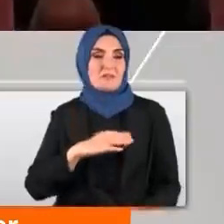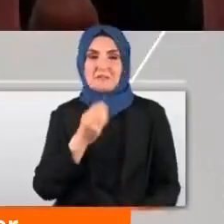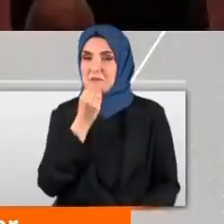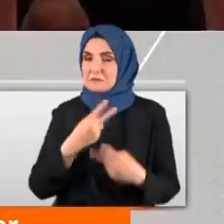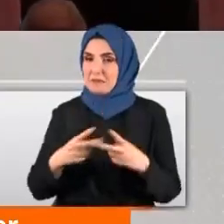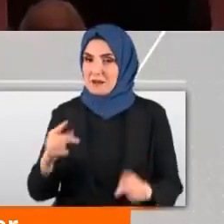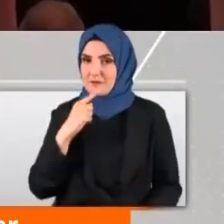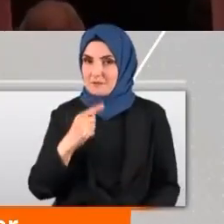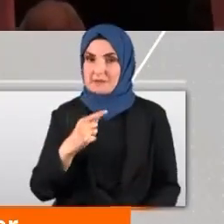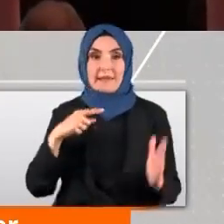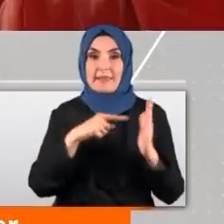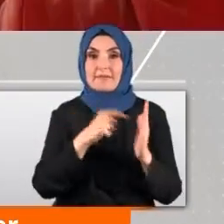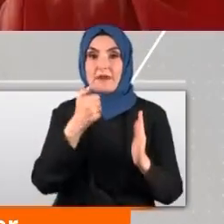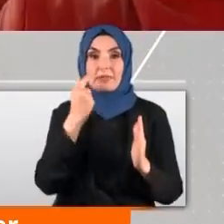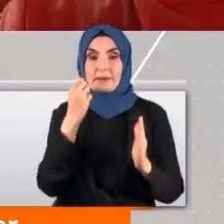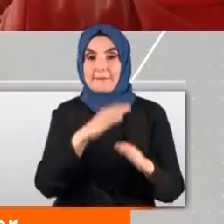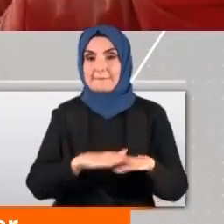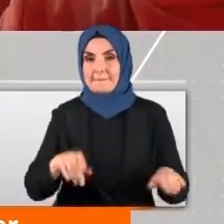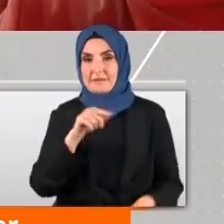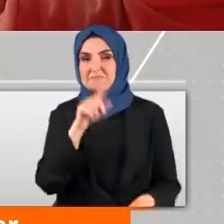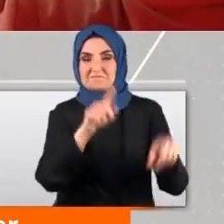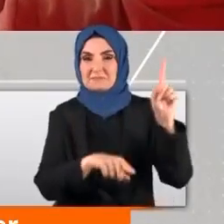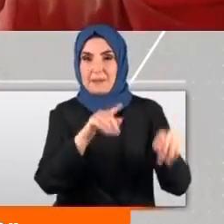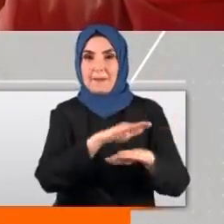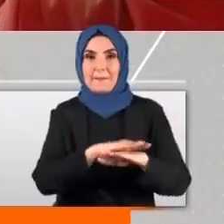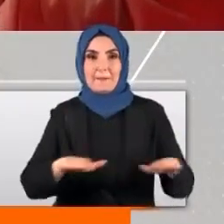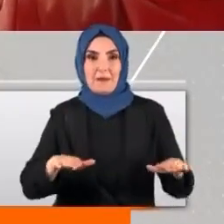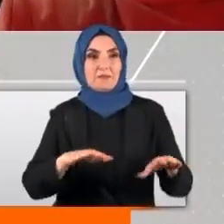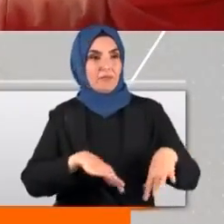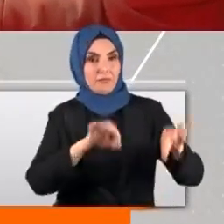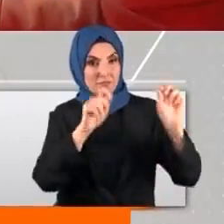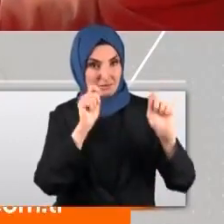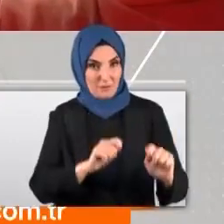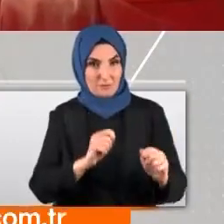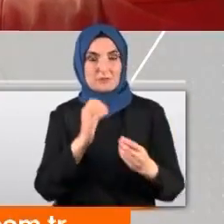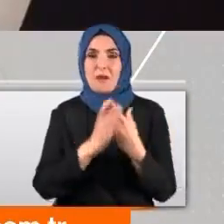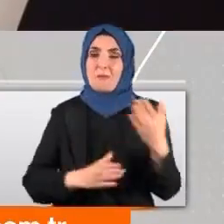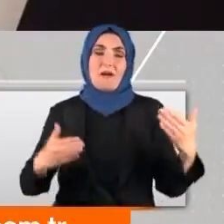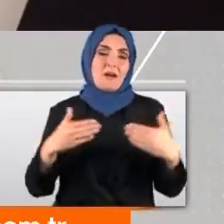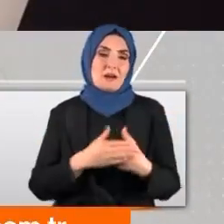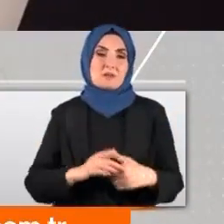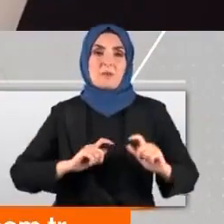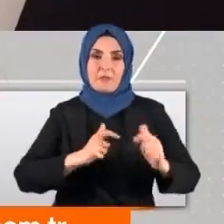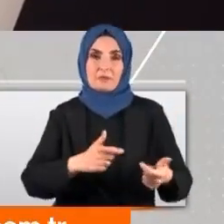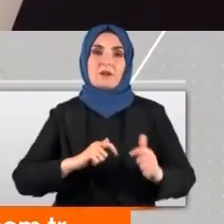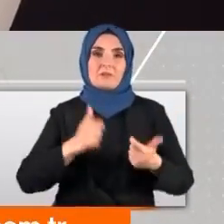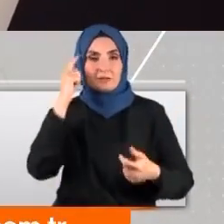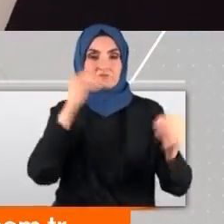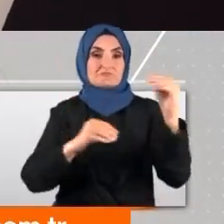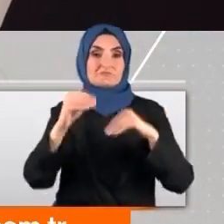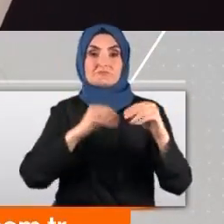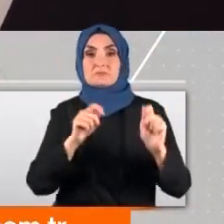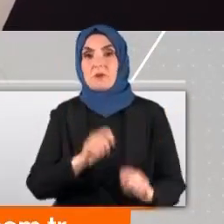vardı. Birileri masa kurup sabah akşam iftira üretirken biz milletimizin